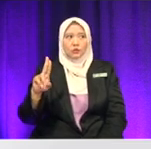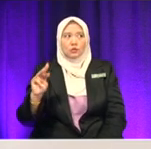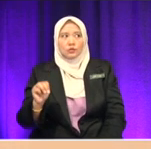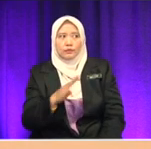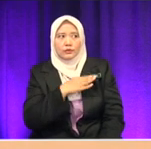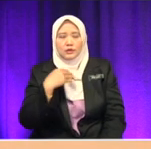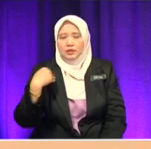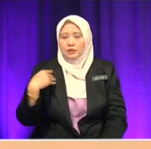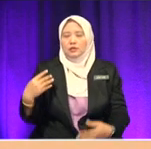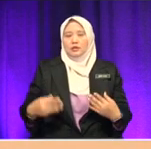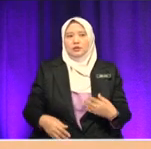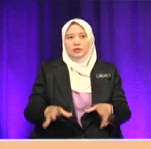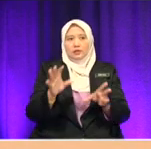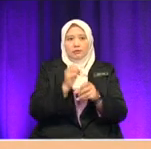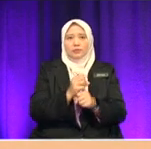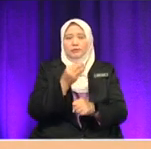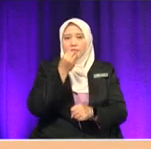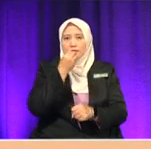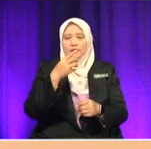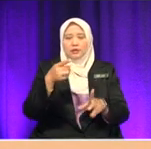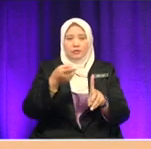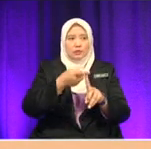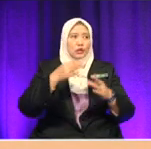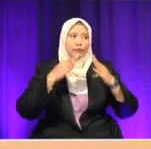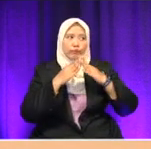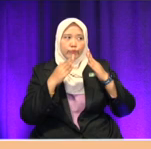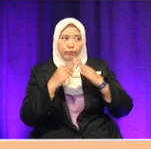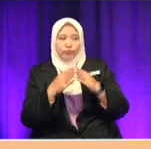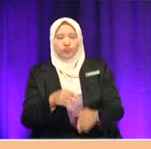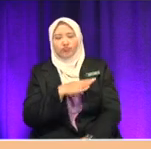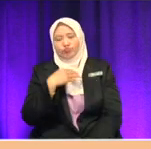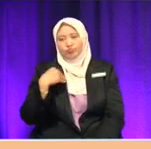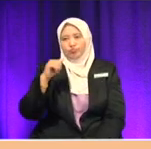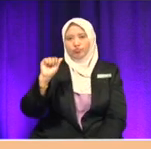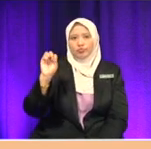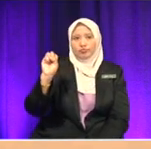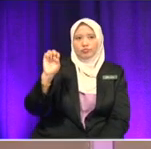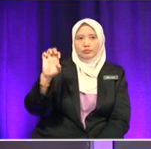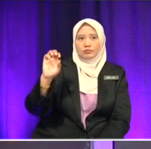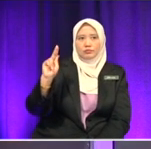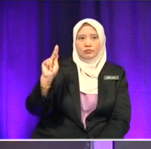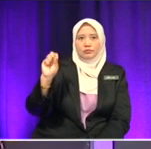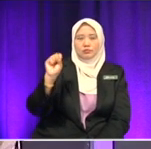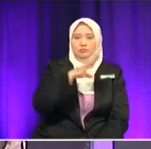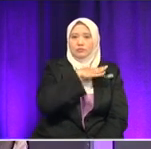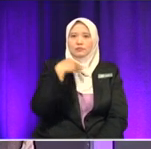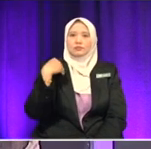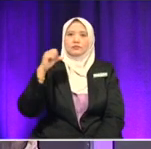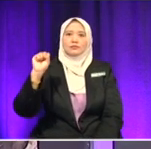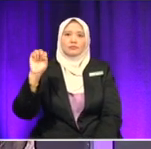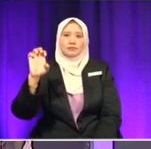Secara seks adalah konjugasi. Okey, bagus Rashdan. Maka ini adalah bakteria.